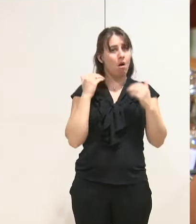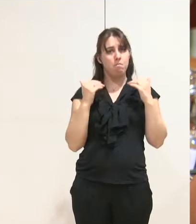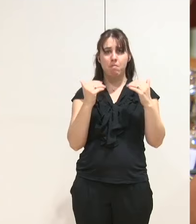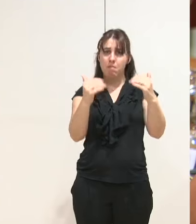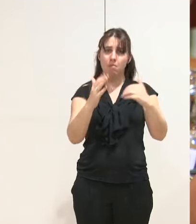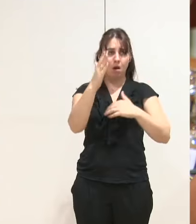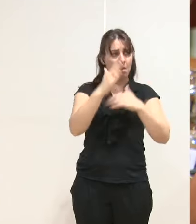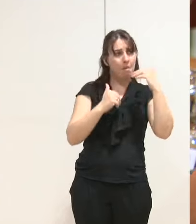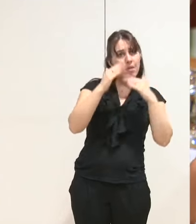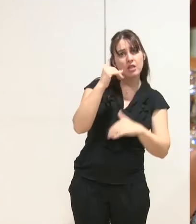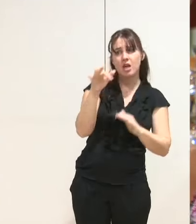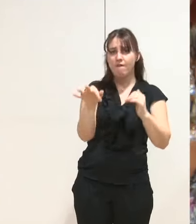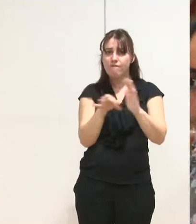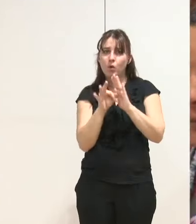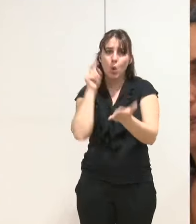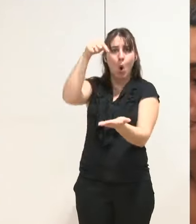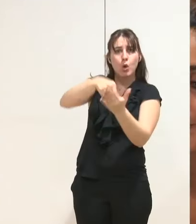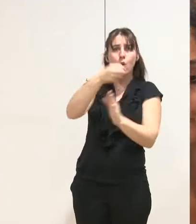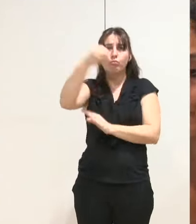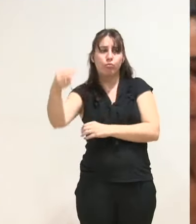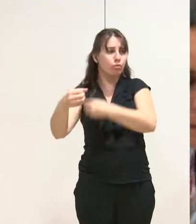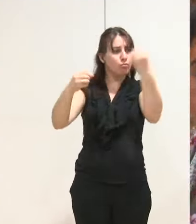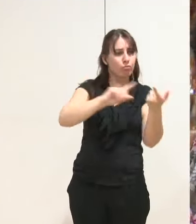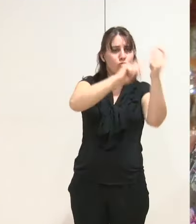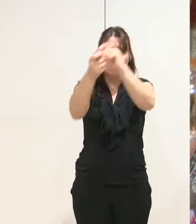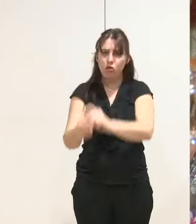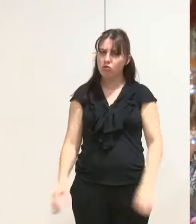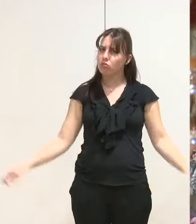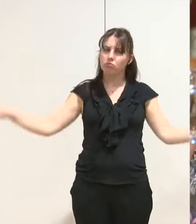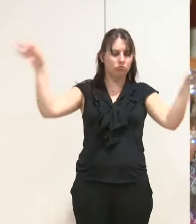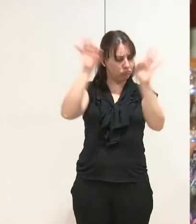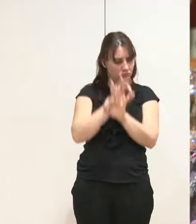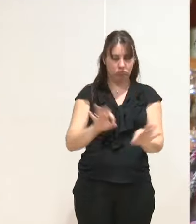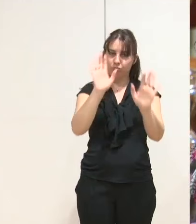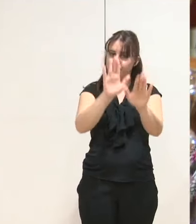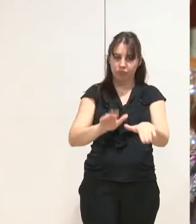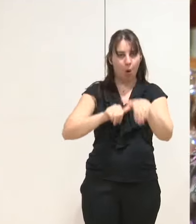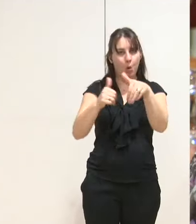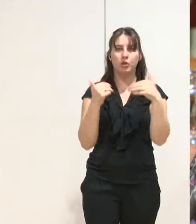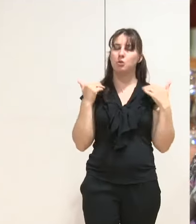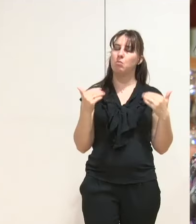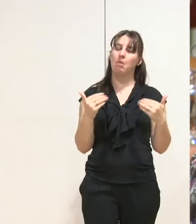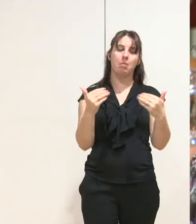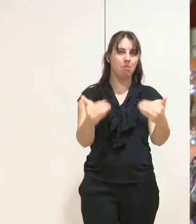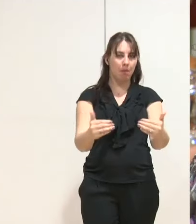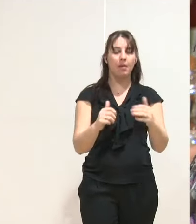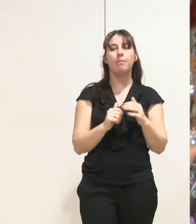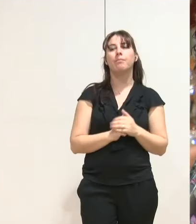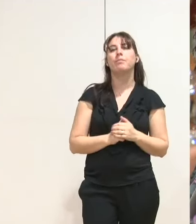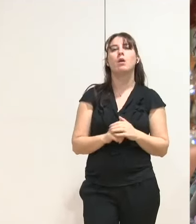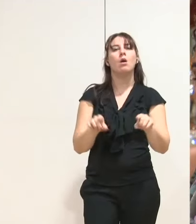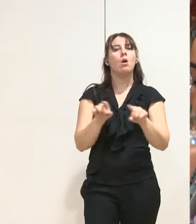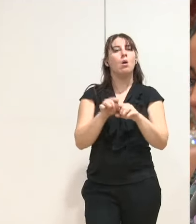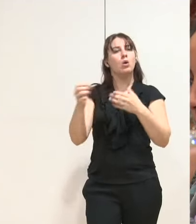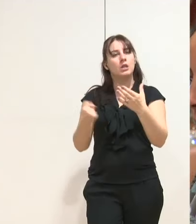de métier ni de fonction ni de lieu d'exercice de leur de leurs activités et puis dire un